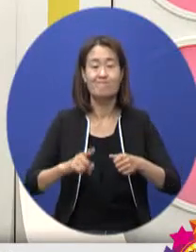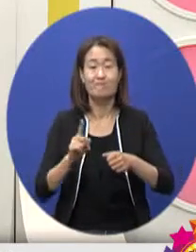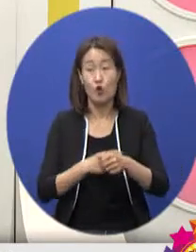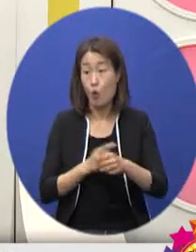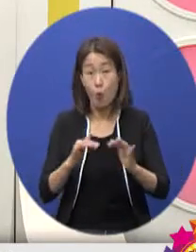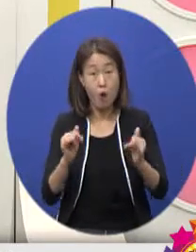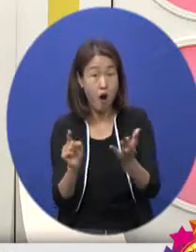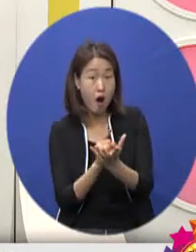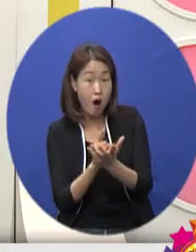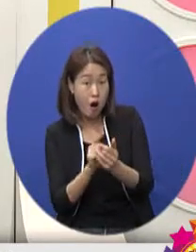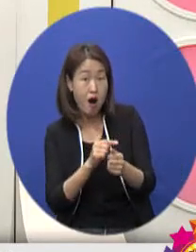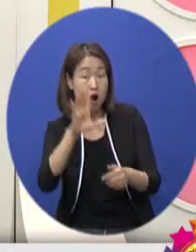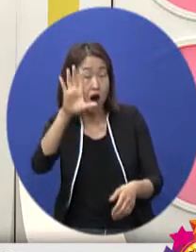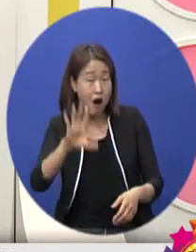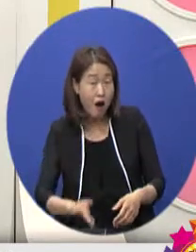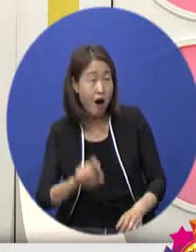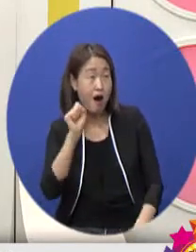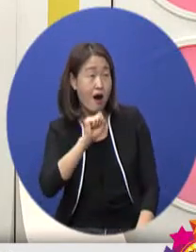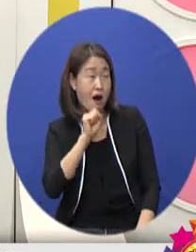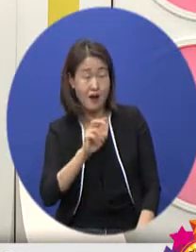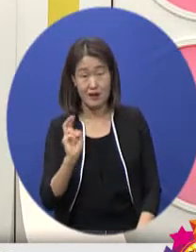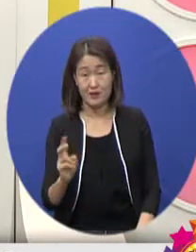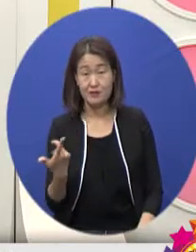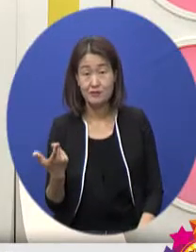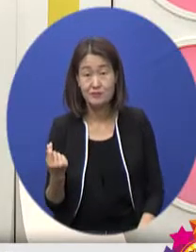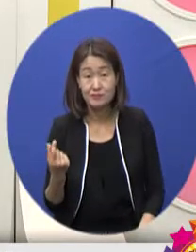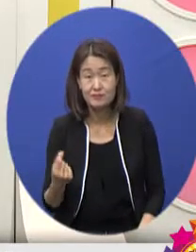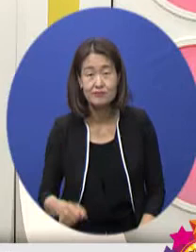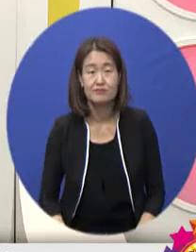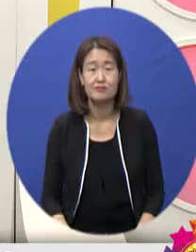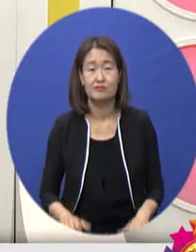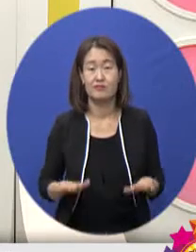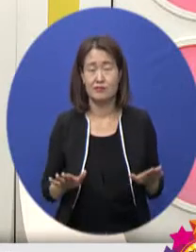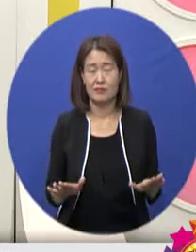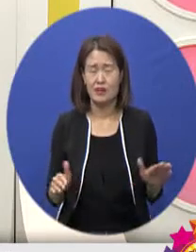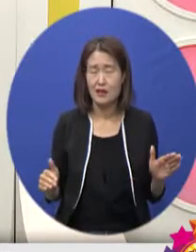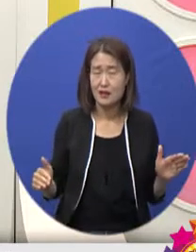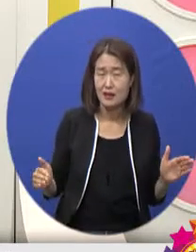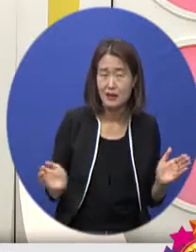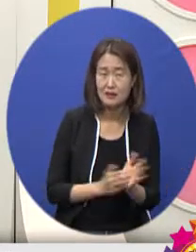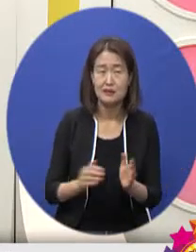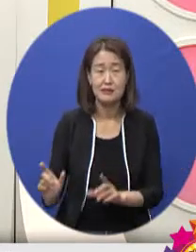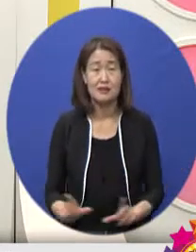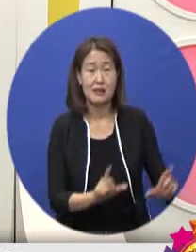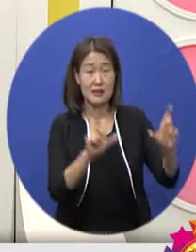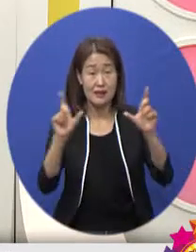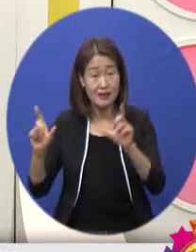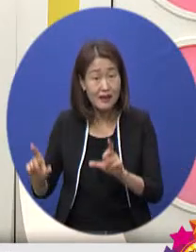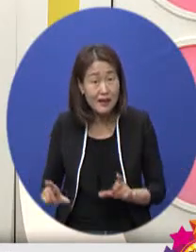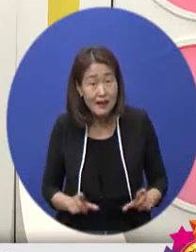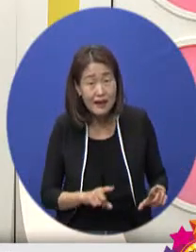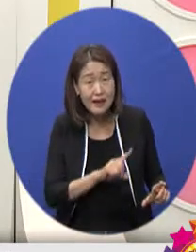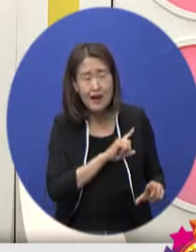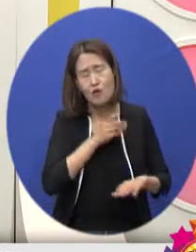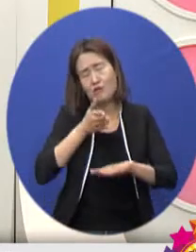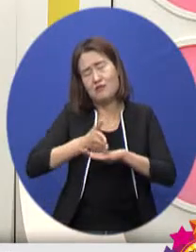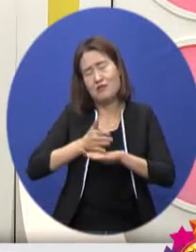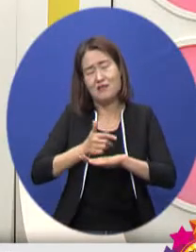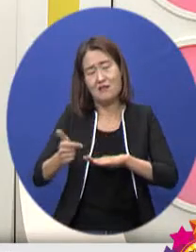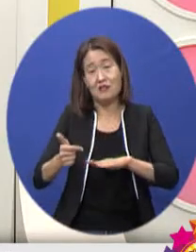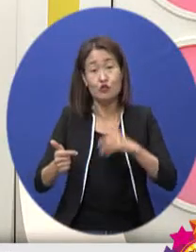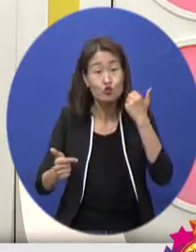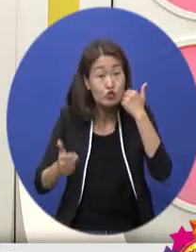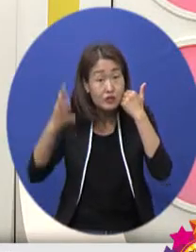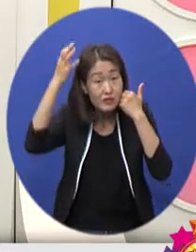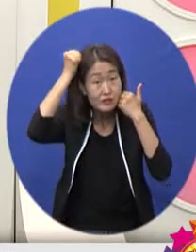많은 사람들이랑 이렇게 어울리시는 거 좋아하시는 것 같은데 네. 네. 그러면 지금까지 이렇게 지내시면서 네. 가장 고마웠던 사람이